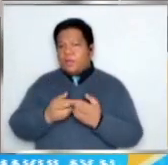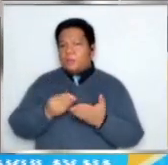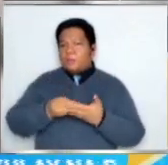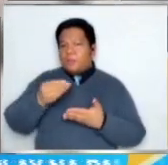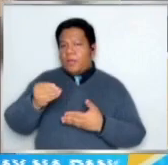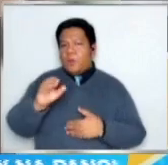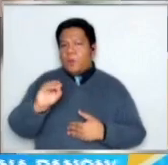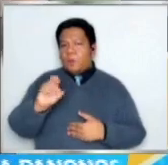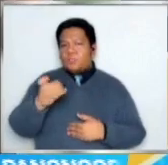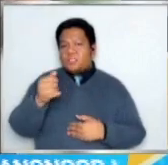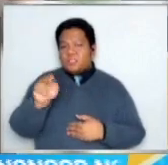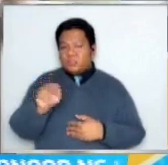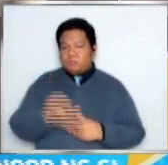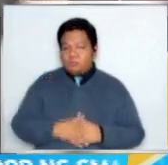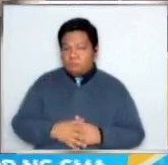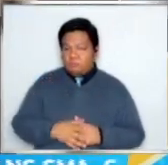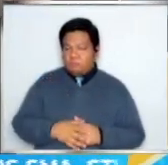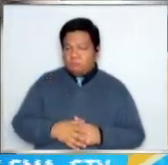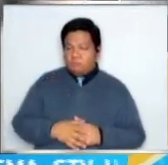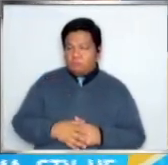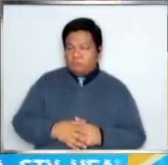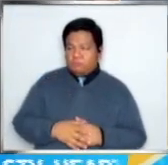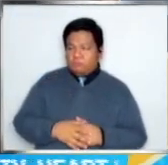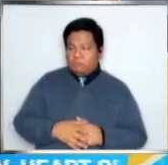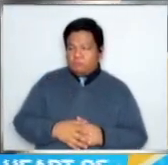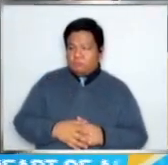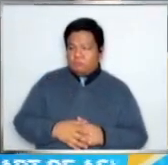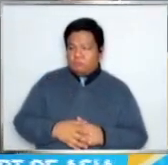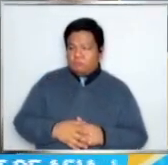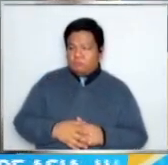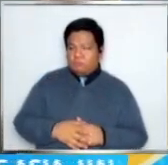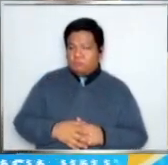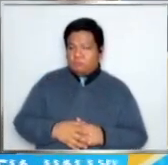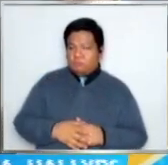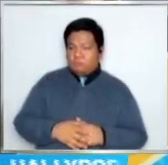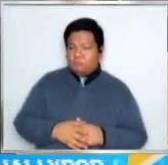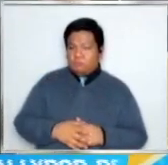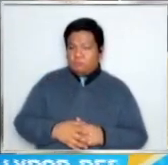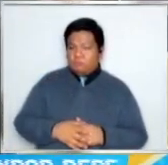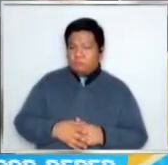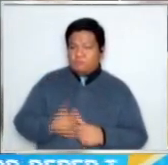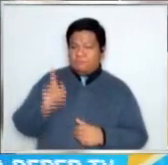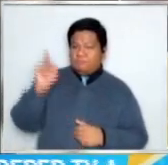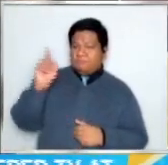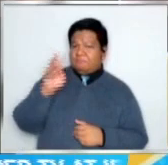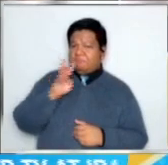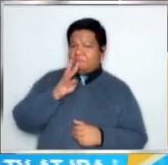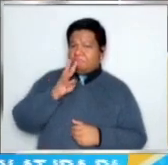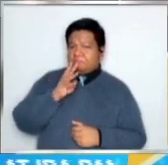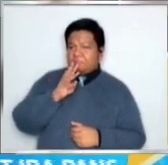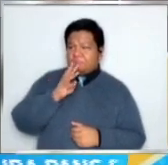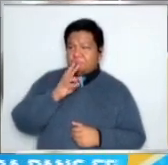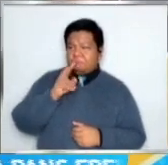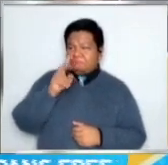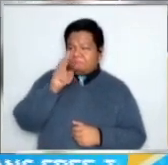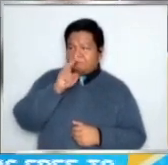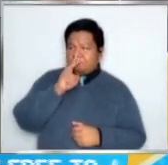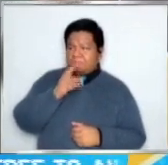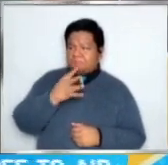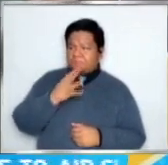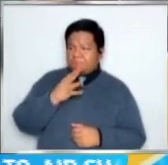Iyang igagaw, among gikontak sila, ma'am. Unya, ipalit na yun sila o oxygen sa Facebook, ma'am ba, sa